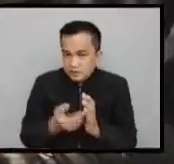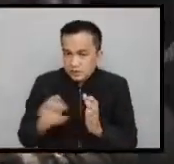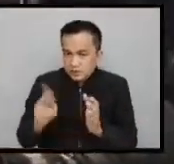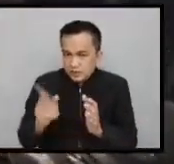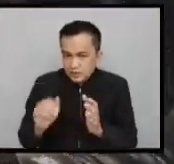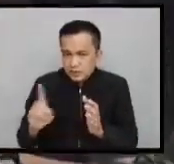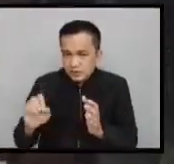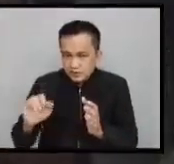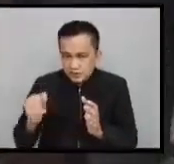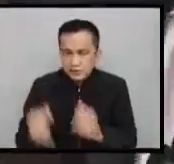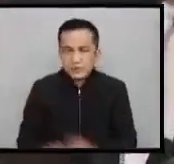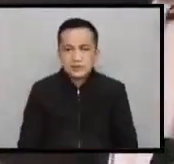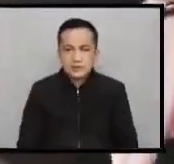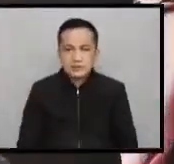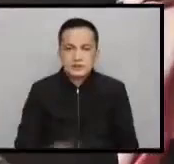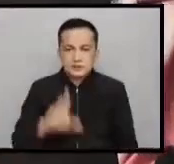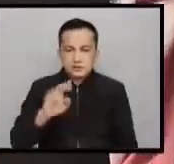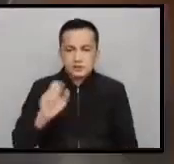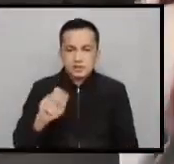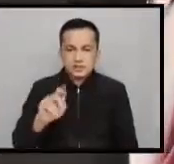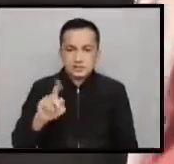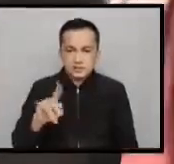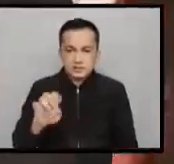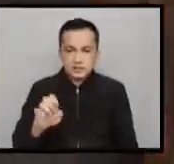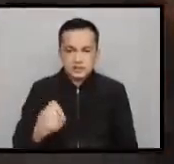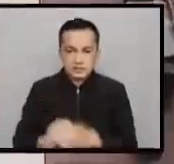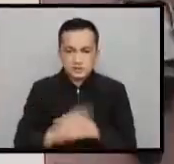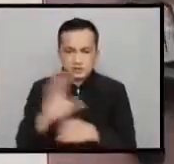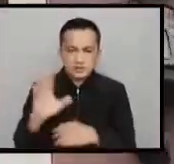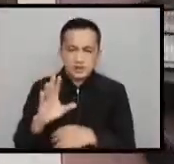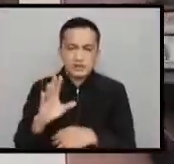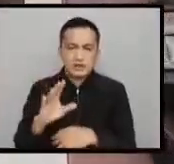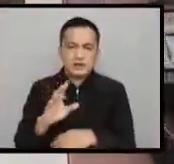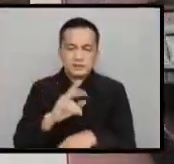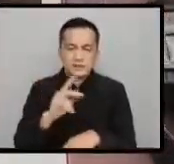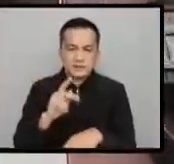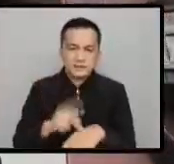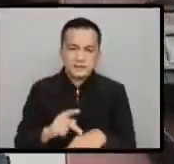Luisa Erispe para sa Morning Show ng Bayan, Rise and Shine Pilipinas.